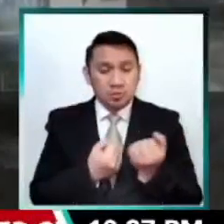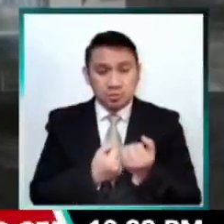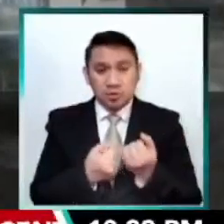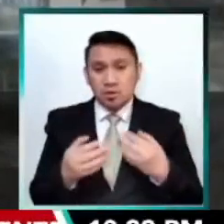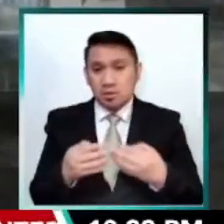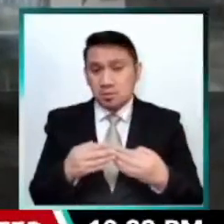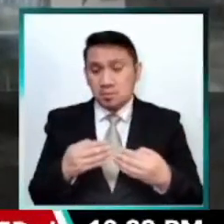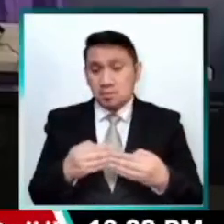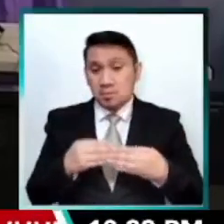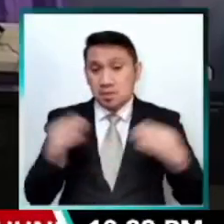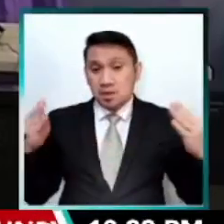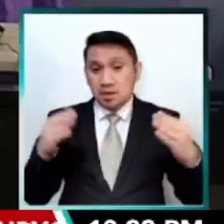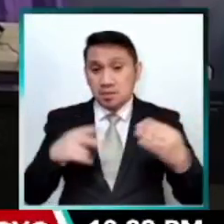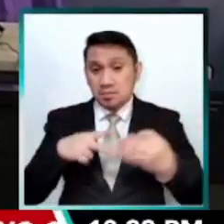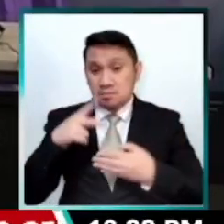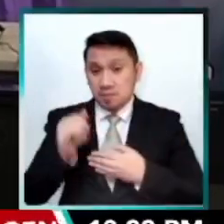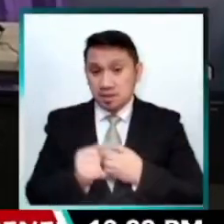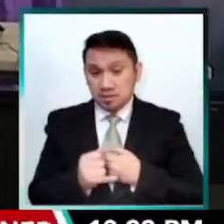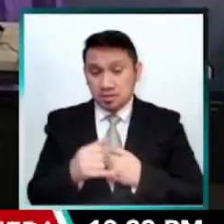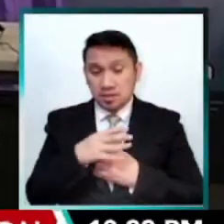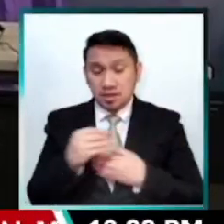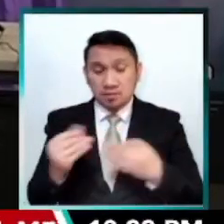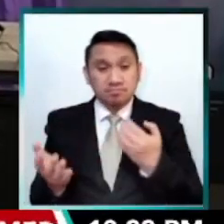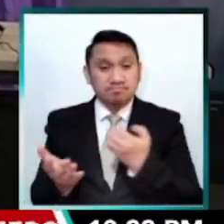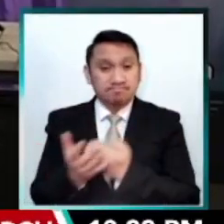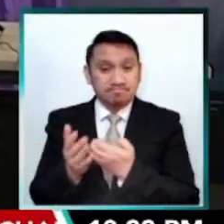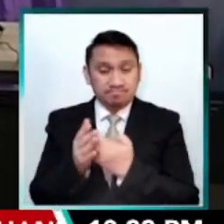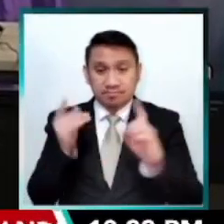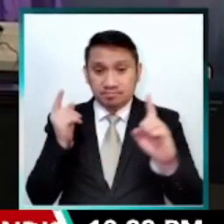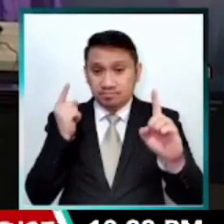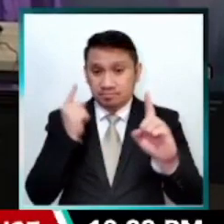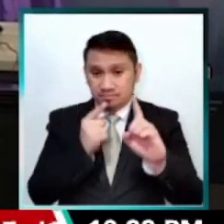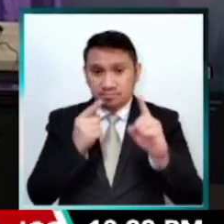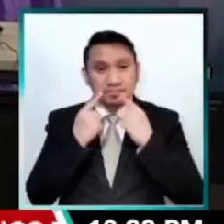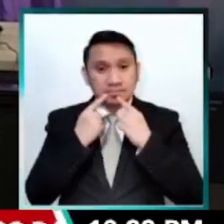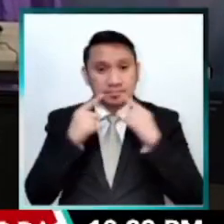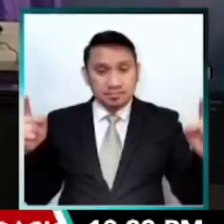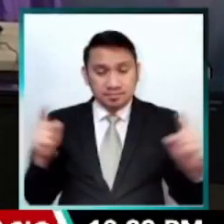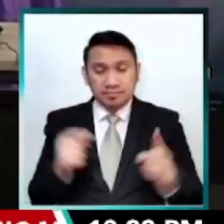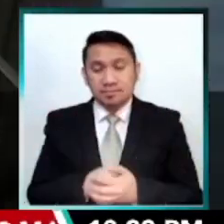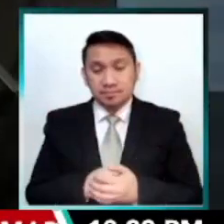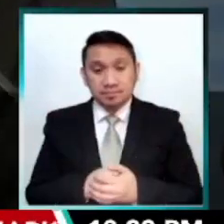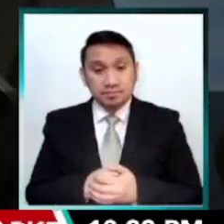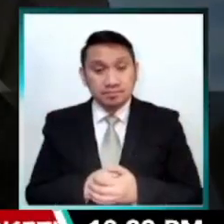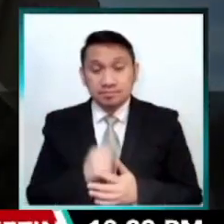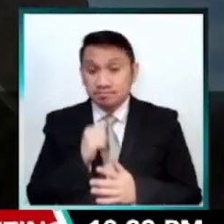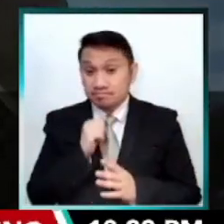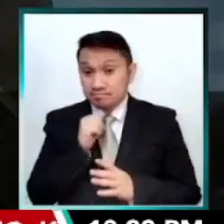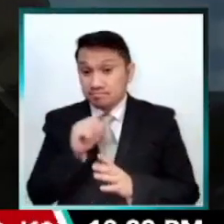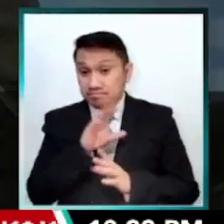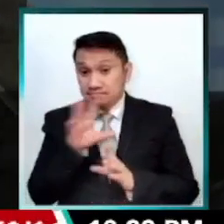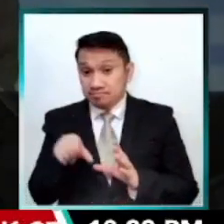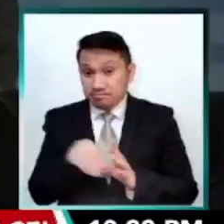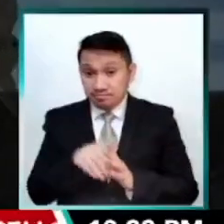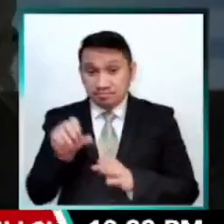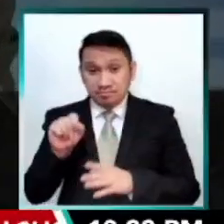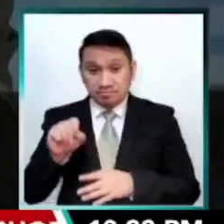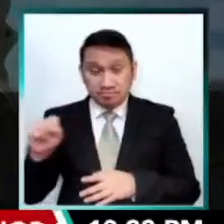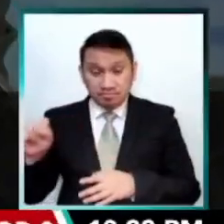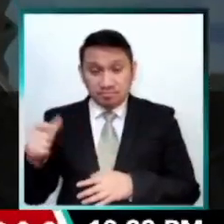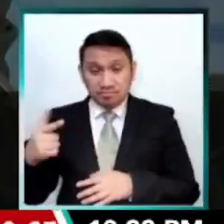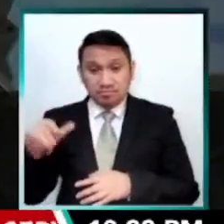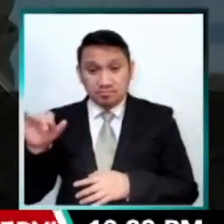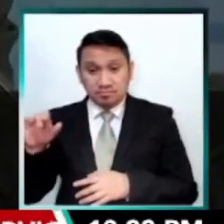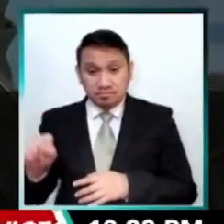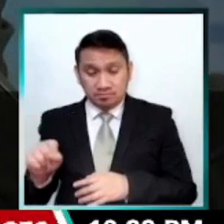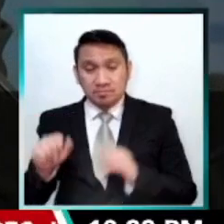projects at makamit ang economic objectives ng isang bansa. Bagamat hindi kasama ang SSS at GSIS, pwede pa rin daw silang